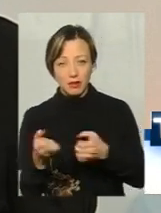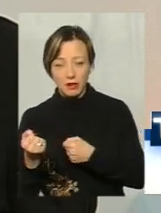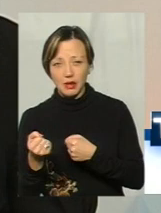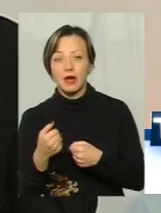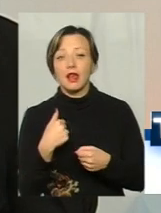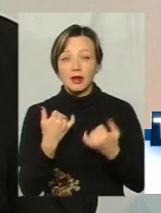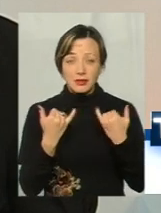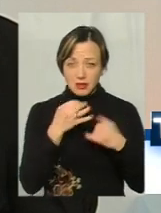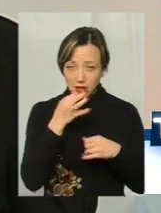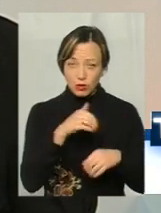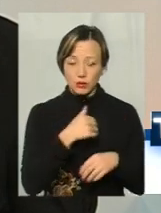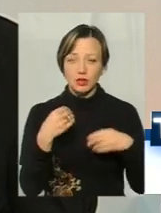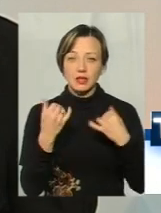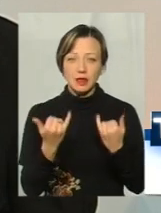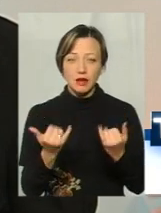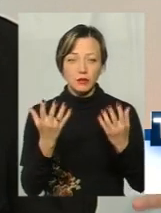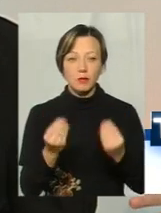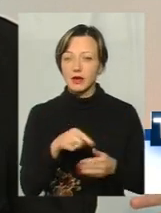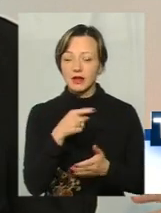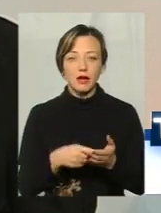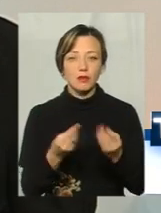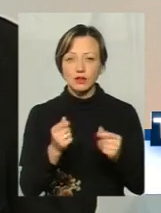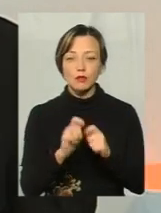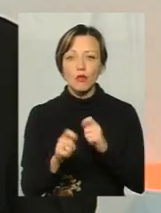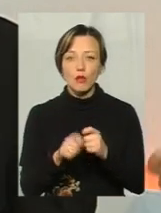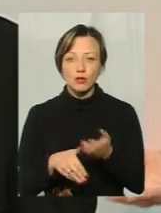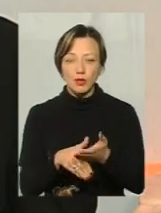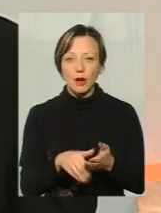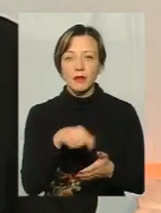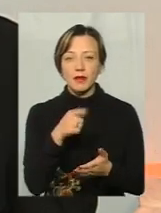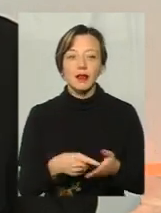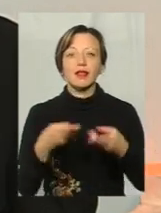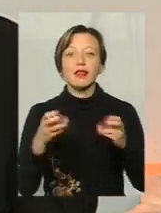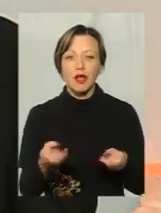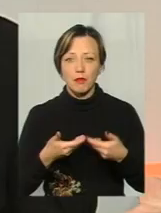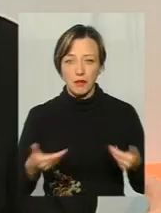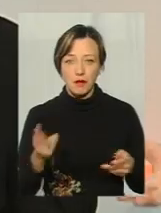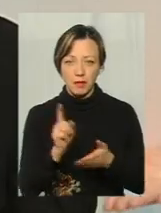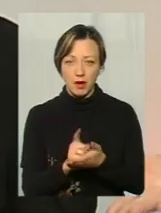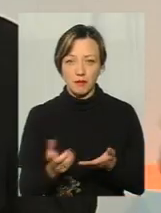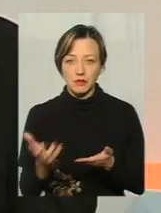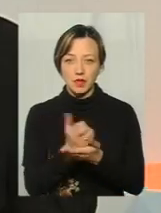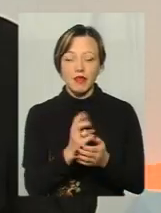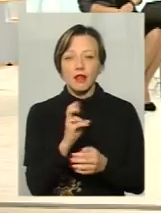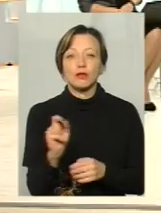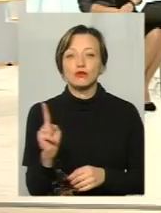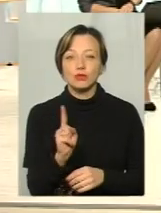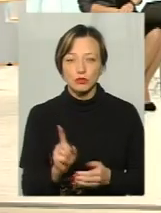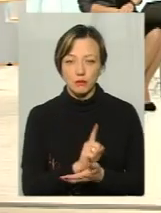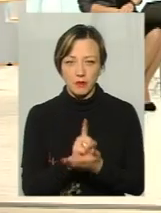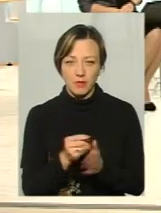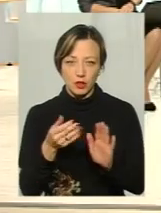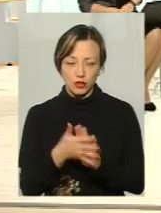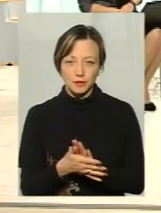сказати, що на даний момент якраз питання не в грошах і не в спонсорах, а питання в тому, де, власне, ми маємо ті гроші збирати, на що ми маємо